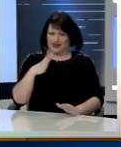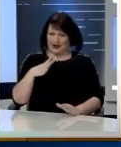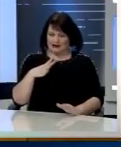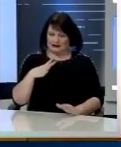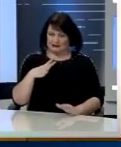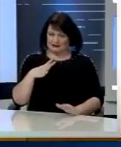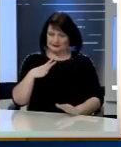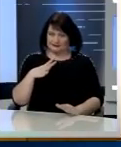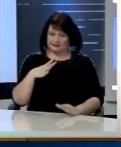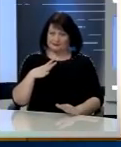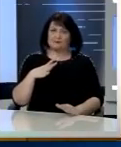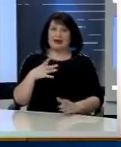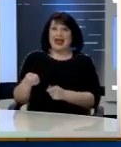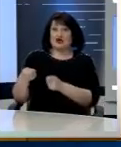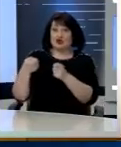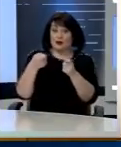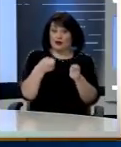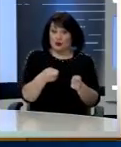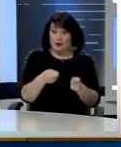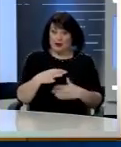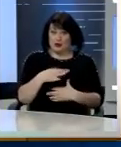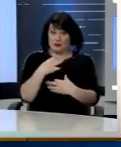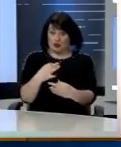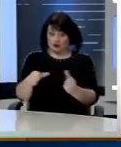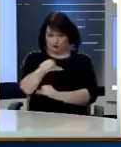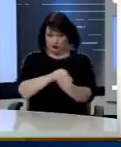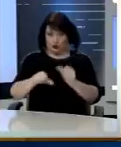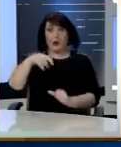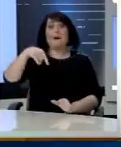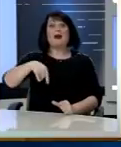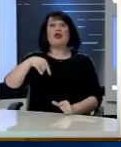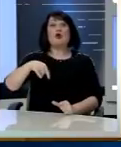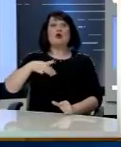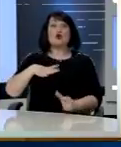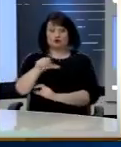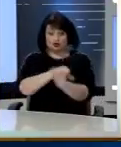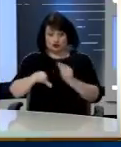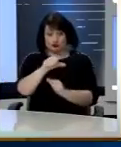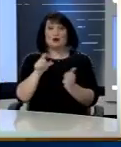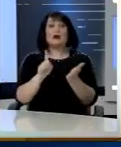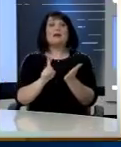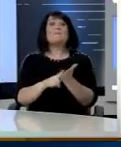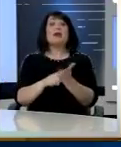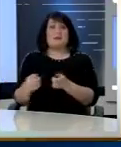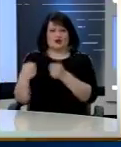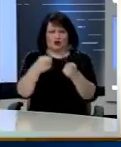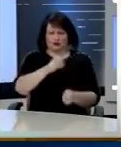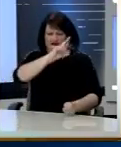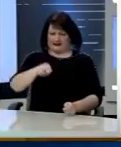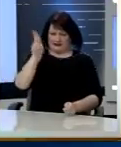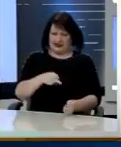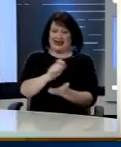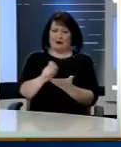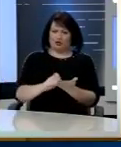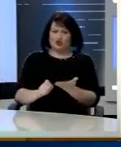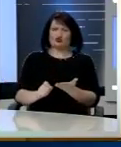αλλάξετε τον εξουδετημένο αντιπρόσωπο που είναι ο κύριος Παπαδόπουλος, θα πρέπει να κάνετε γραπτή άρση εξουδότησης. Και το